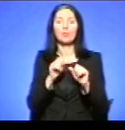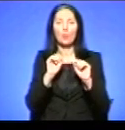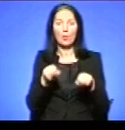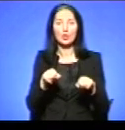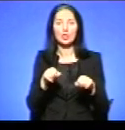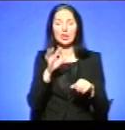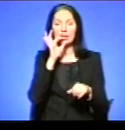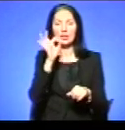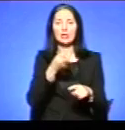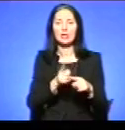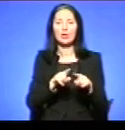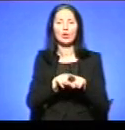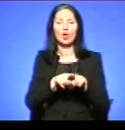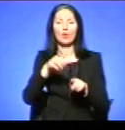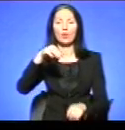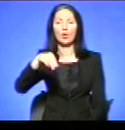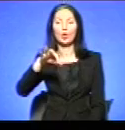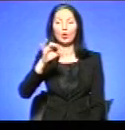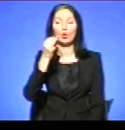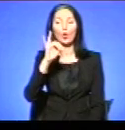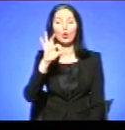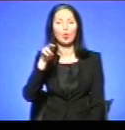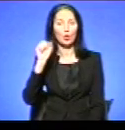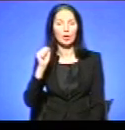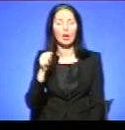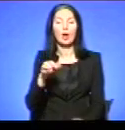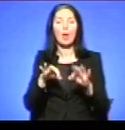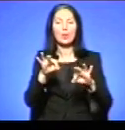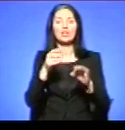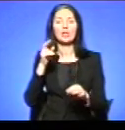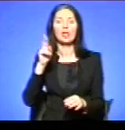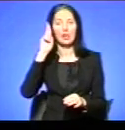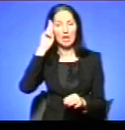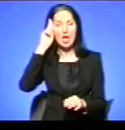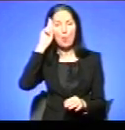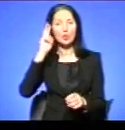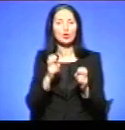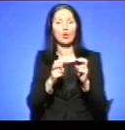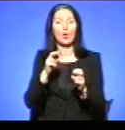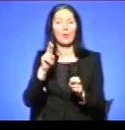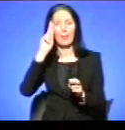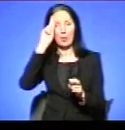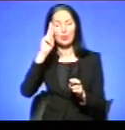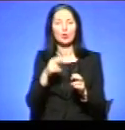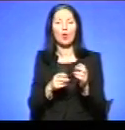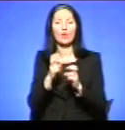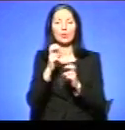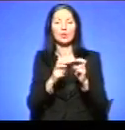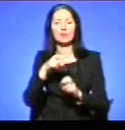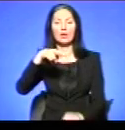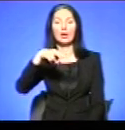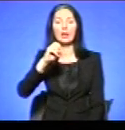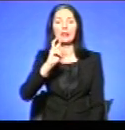це також Тойота. Автомобілі японського виробництва – це, знову ж таки, та Тойота,